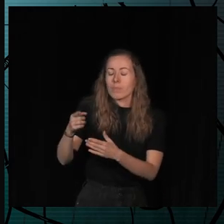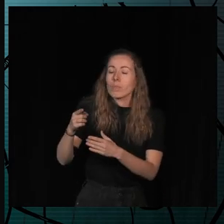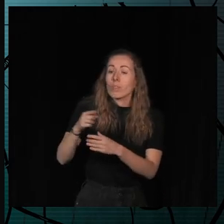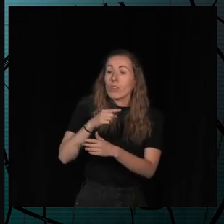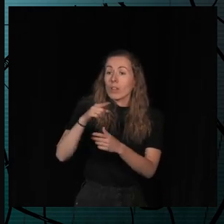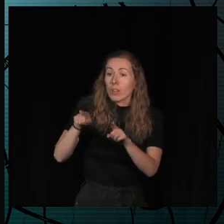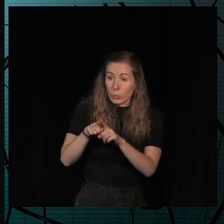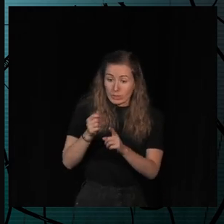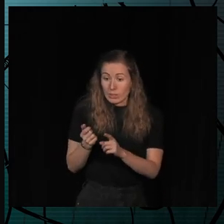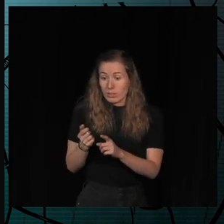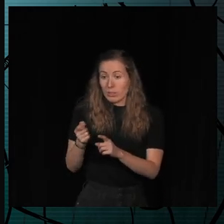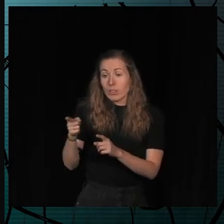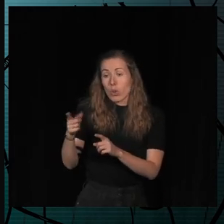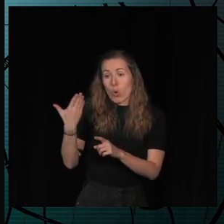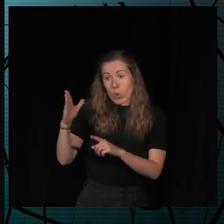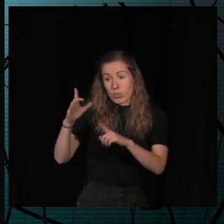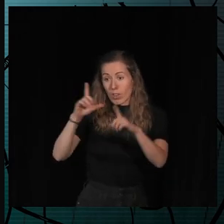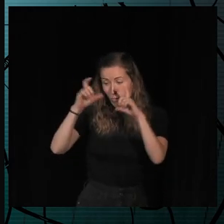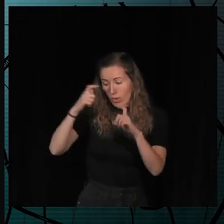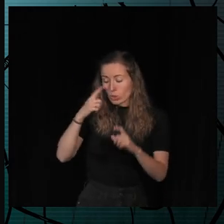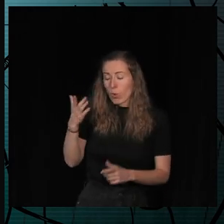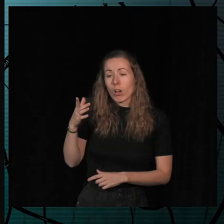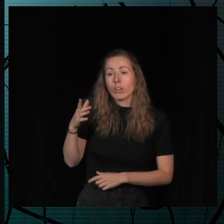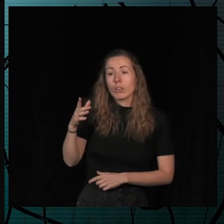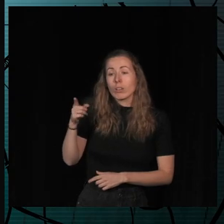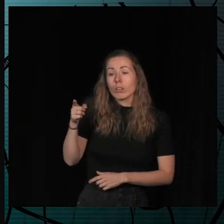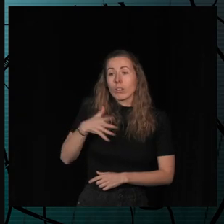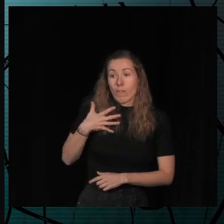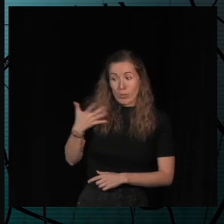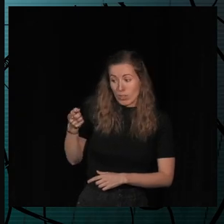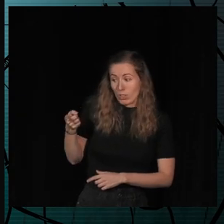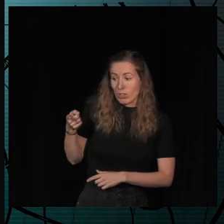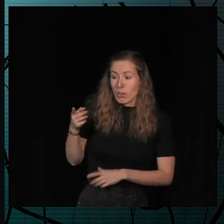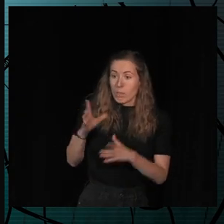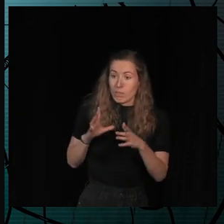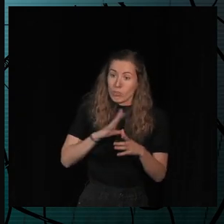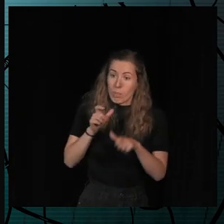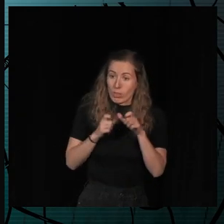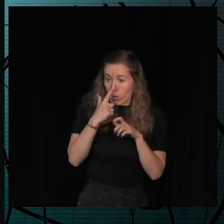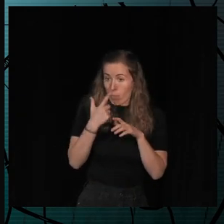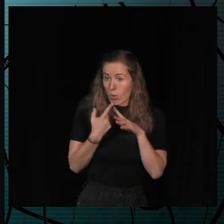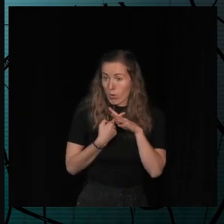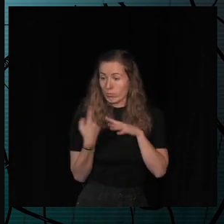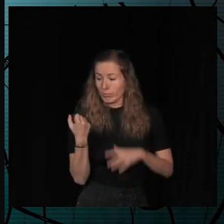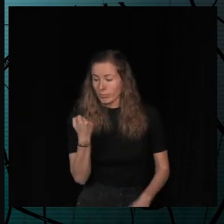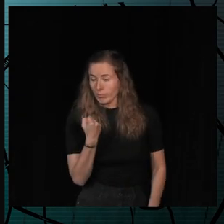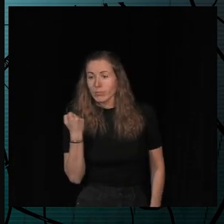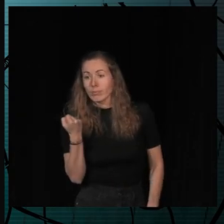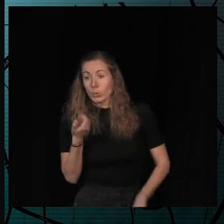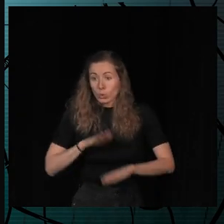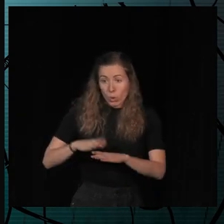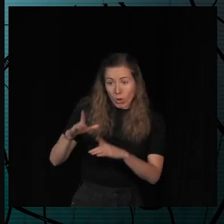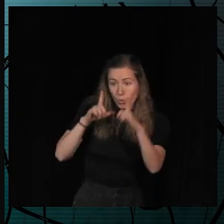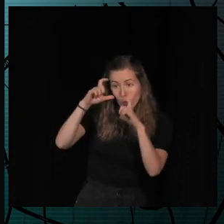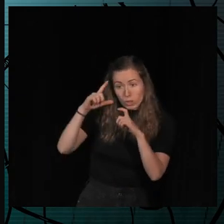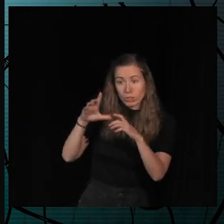un certain nombre de personnes mais bon apprendre avec des pincettes de sortir aussi d'un certain isolement parce que on se retrouve entre communautés et moi je l'ai